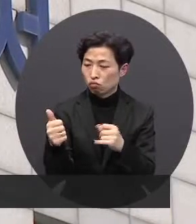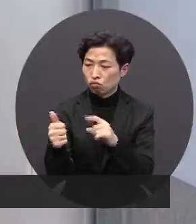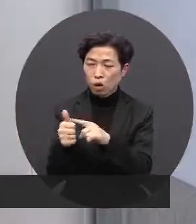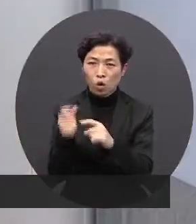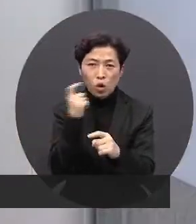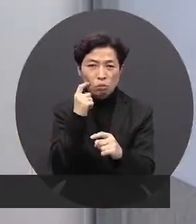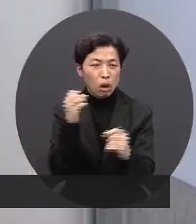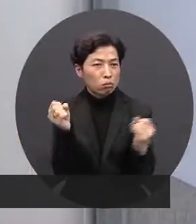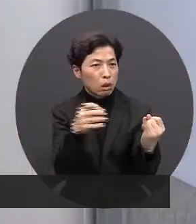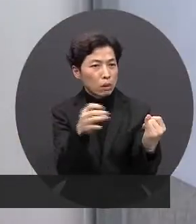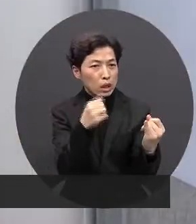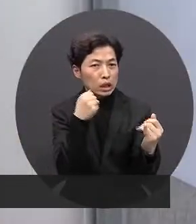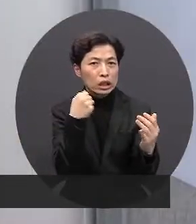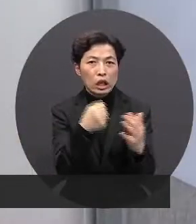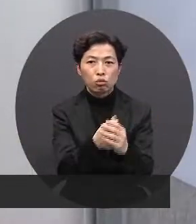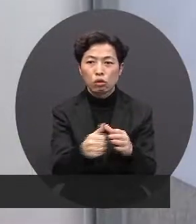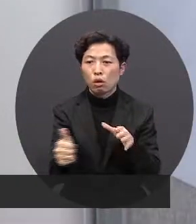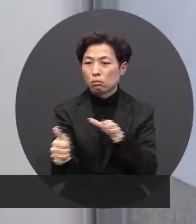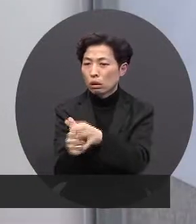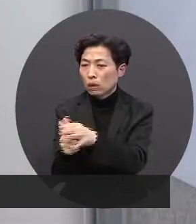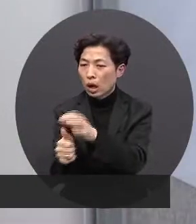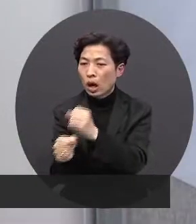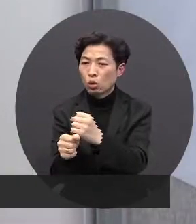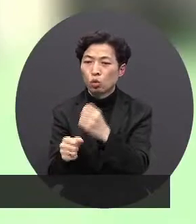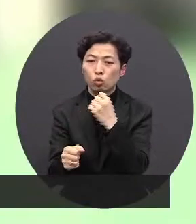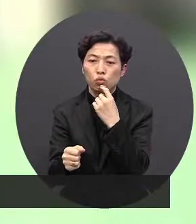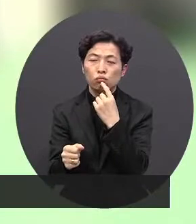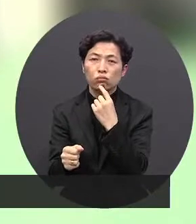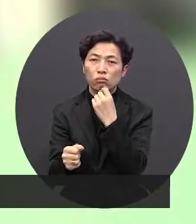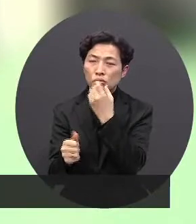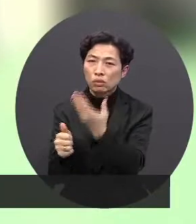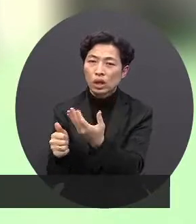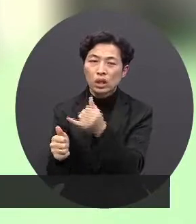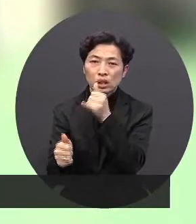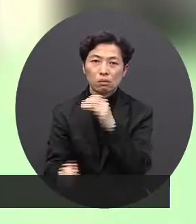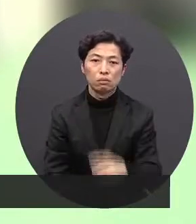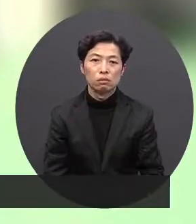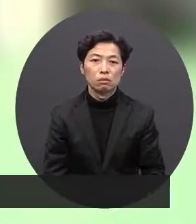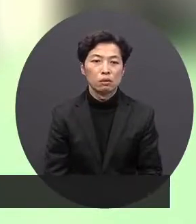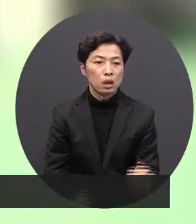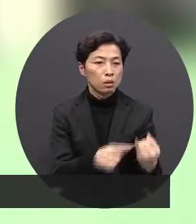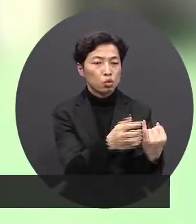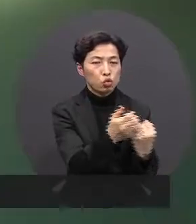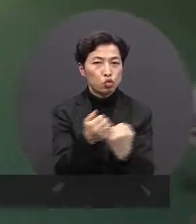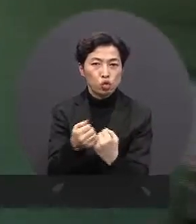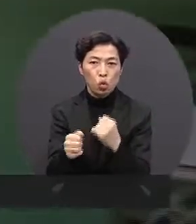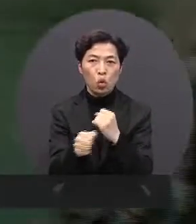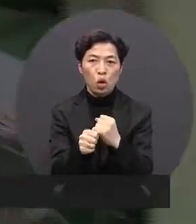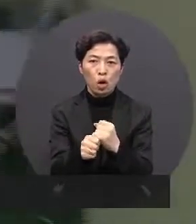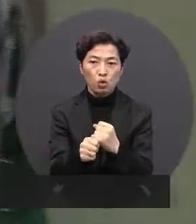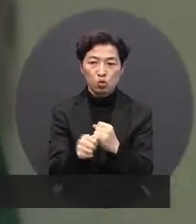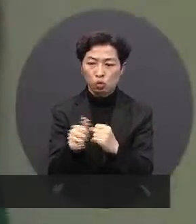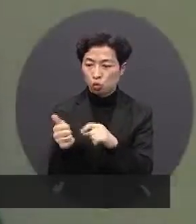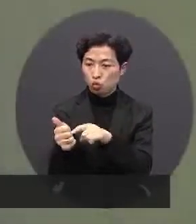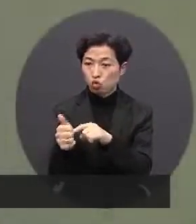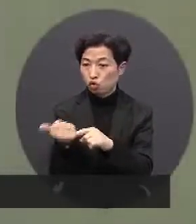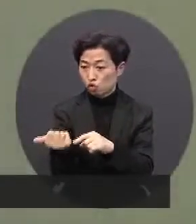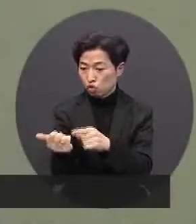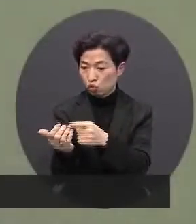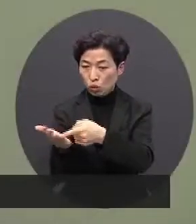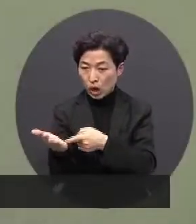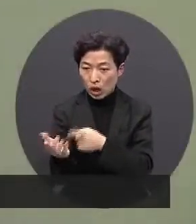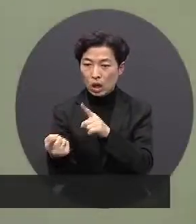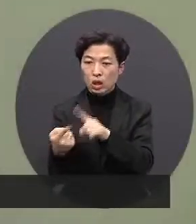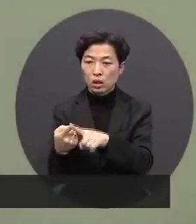거짓말로 다투다 폭행으로 이어졌다고 진술한 걸로 알려졌습니다. 경찰은 여성을 구속하고 국과수에 숨진 남성의